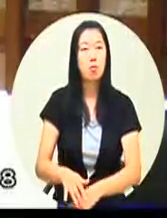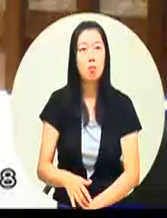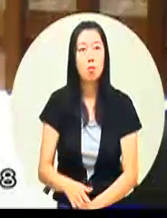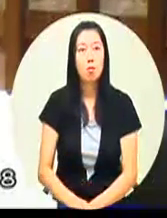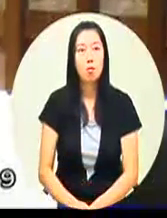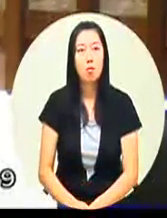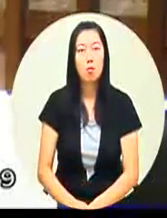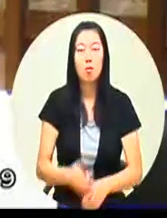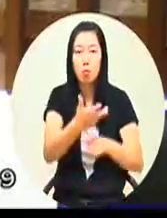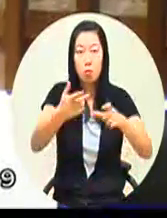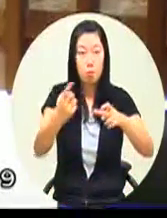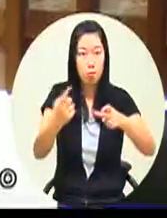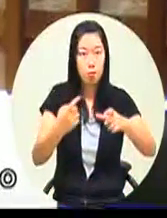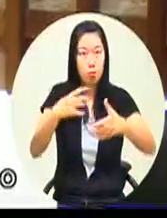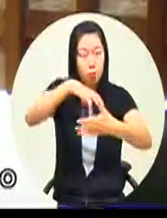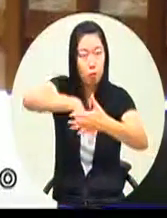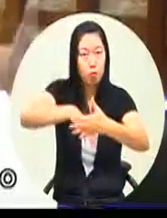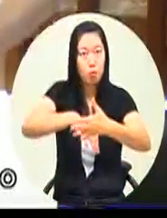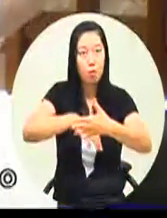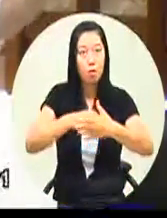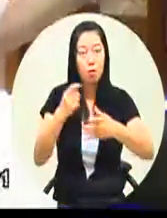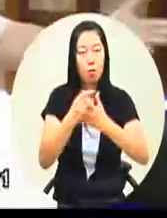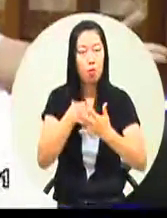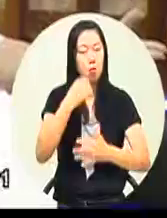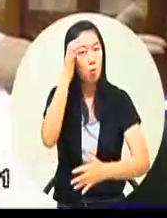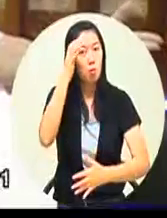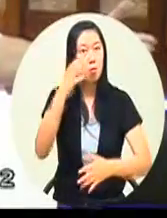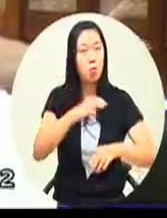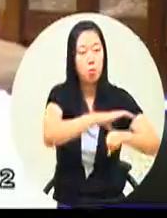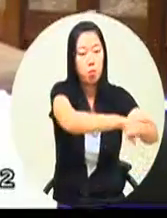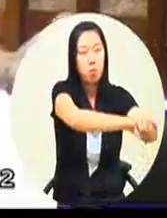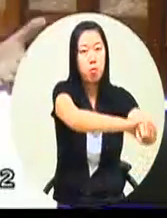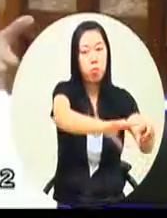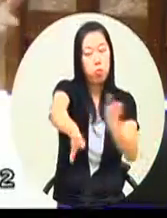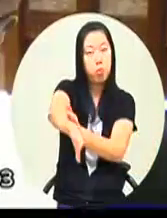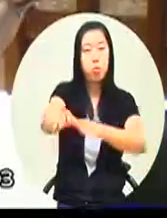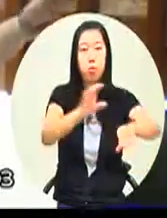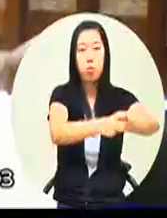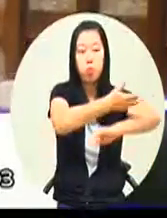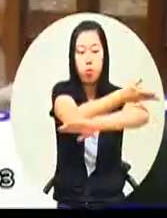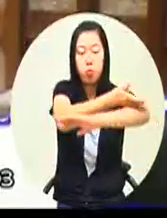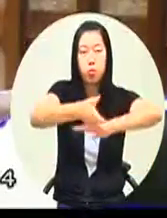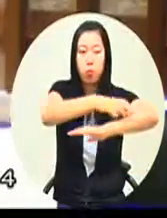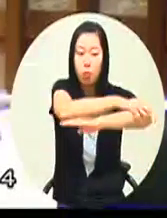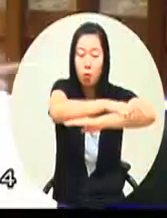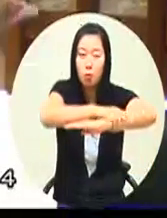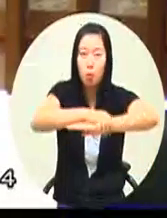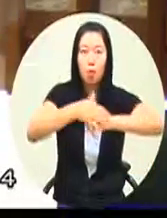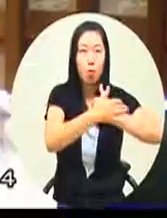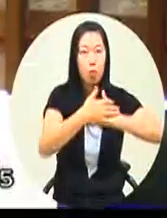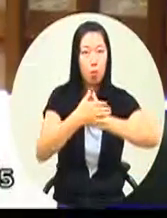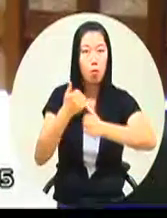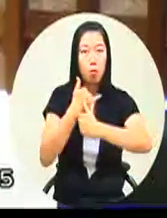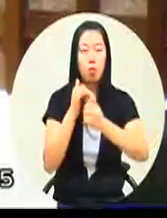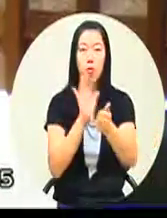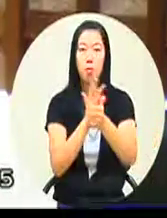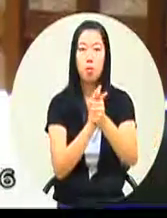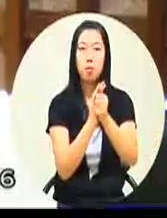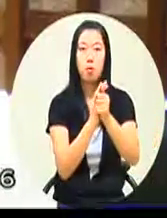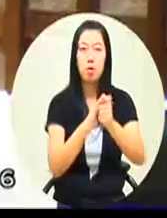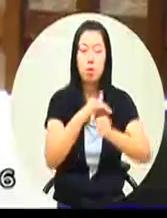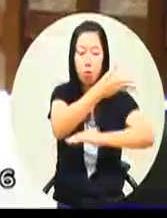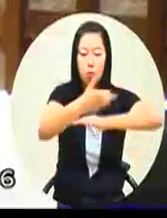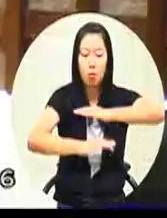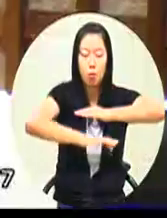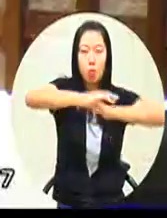阿顶过就无做啊啦。大家期待讲是毋是两边河岸做起，啊会当安尼解决水患的问题？啊，